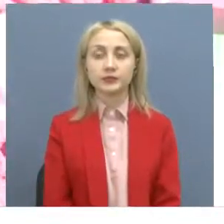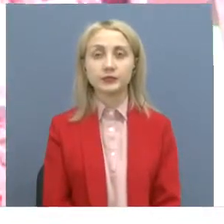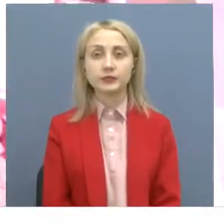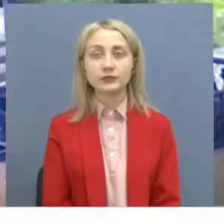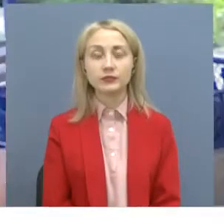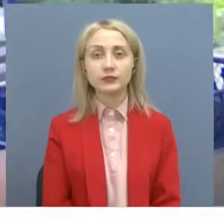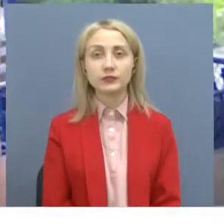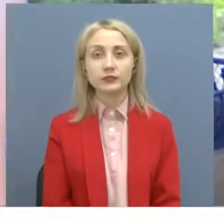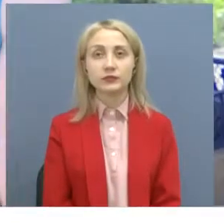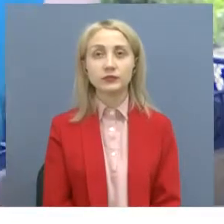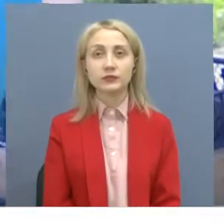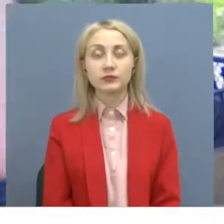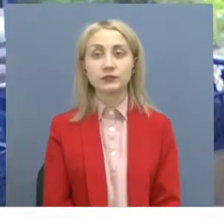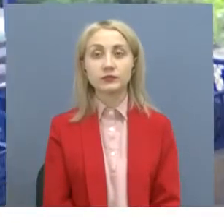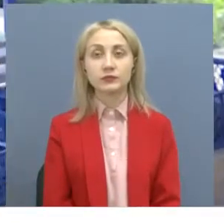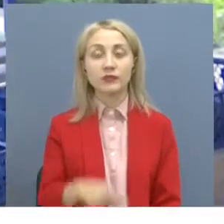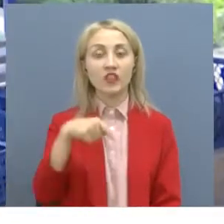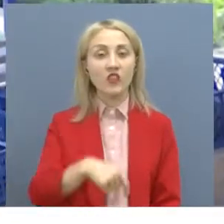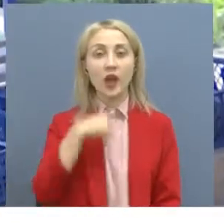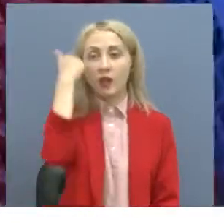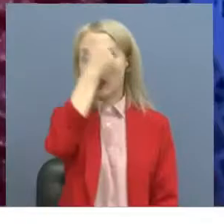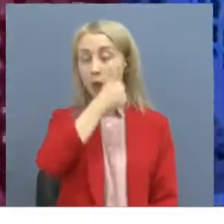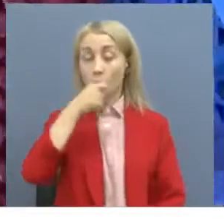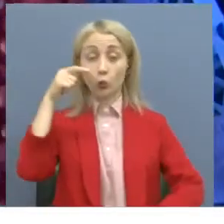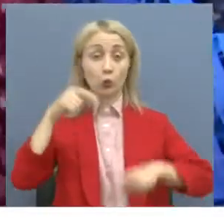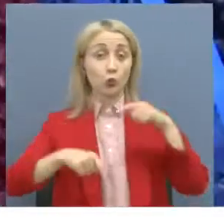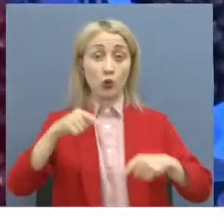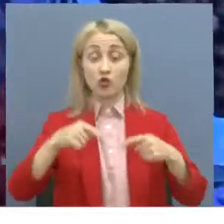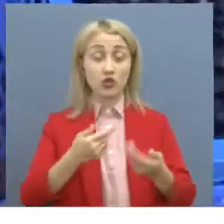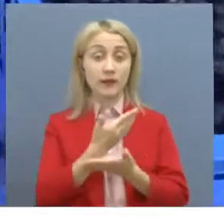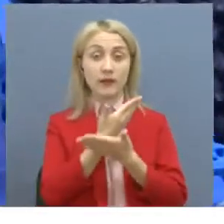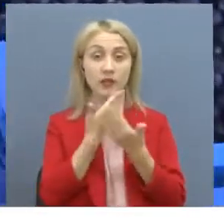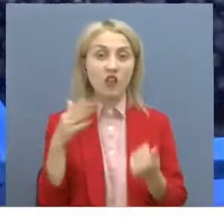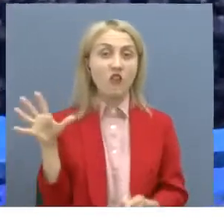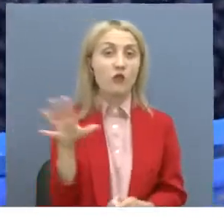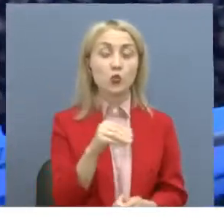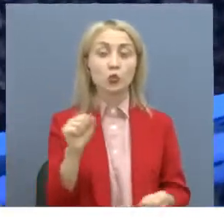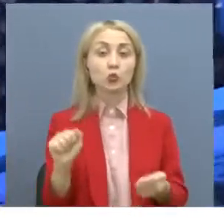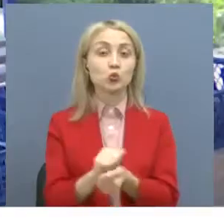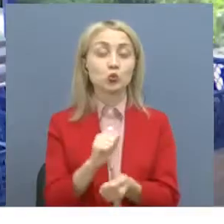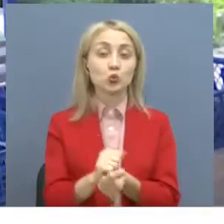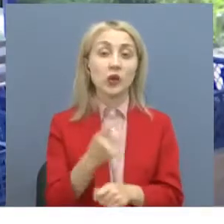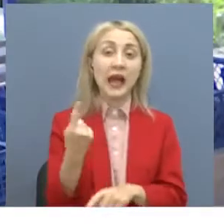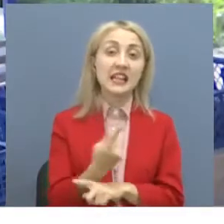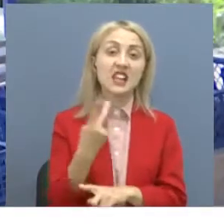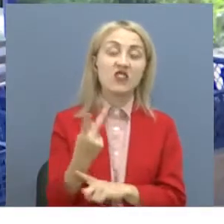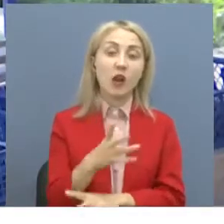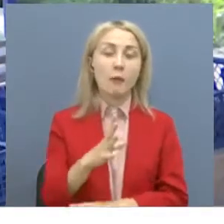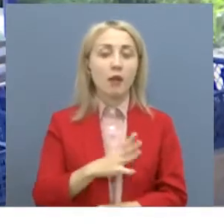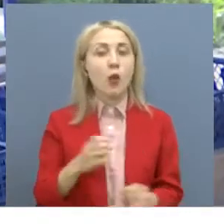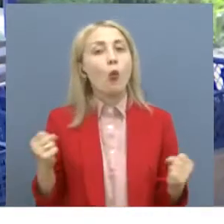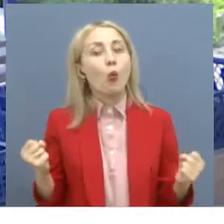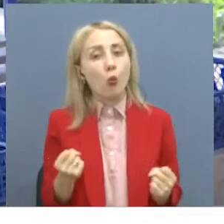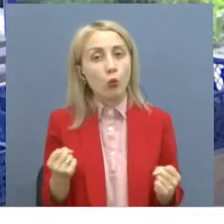бағасы қымбат. Биыл бұйырғаны болады, бірақ тарасында жауын жоқ, бәрі қурап қалды. Екі рет пішірді, заморозка болды ғой, до минус